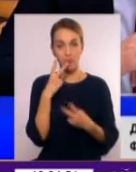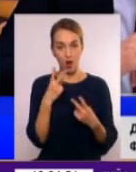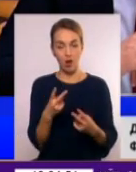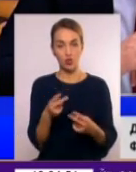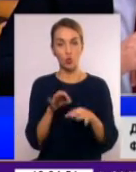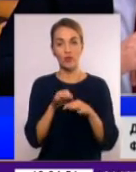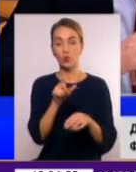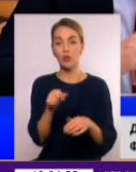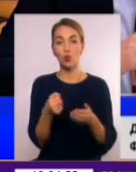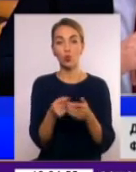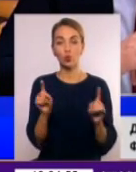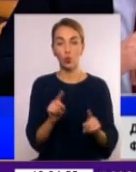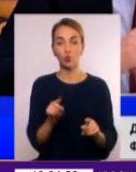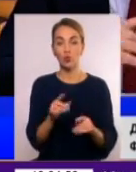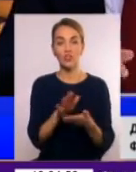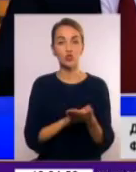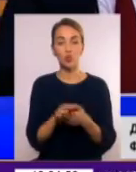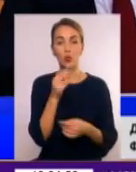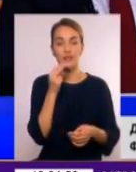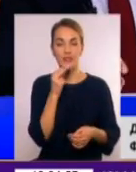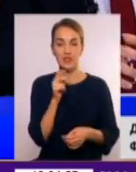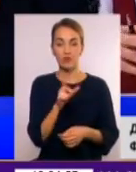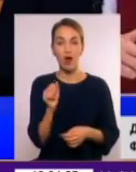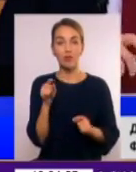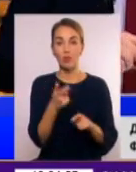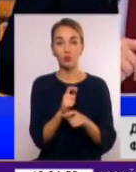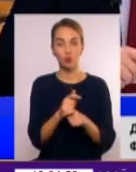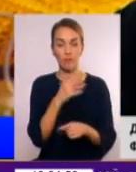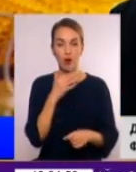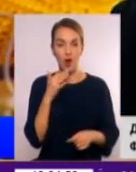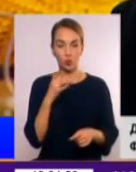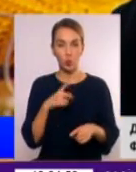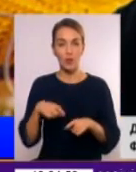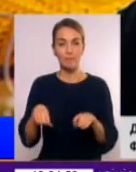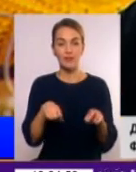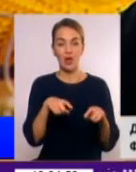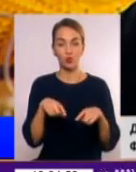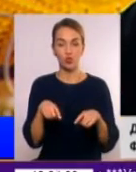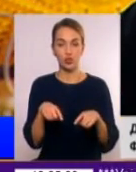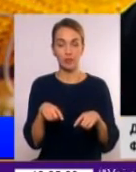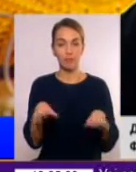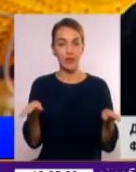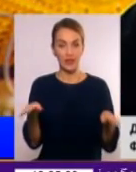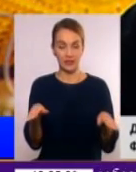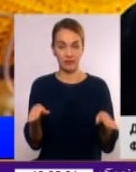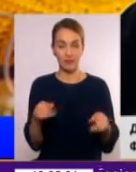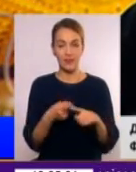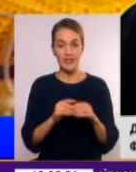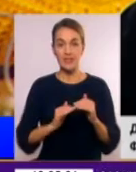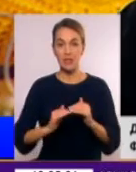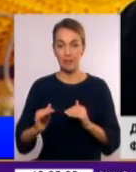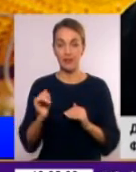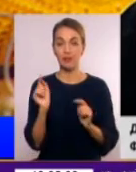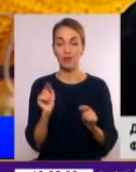довели людей до того, що вони, їм нічого їсти, вони, а там дуже багато бігаючих птахів. Тобто це степи, і